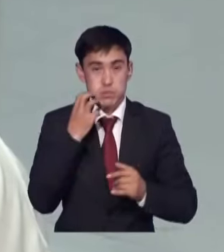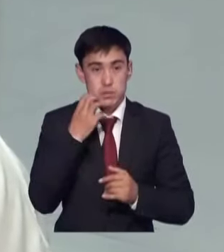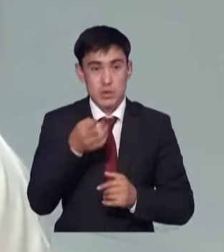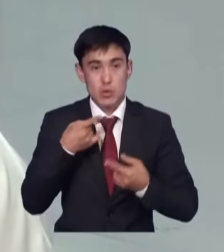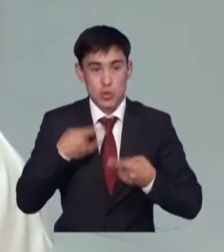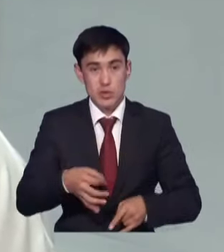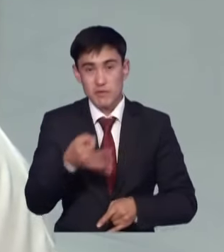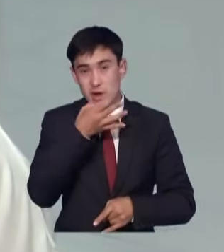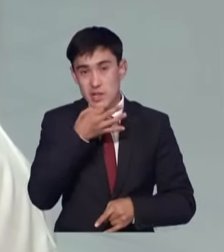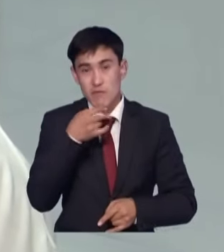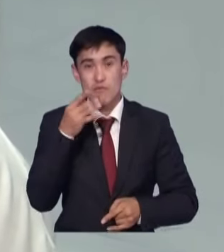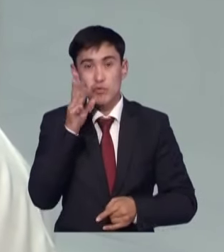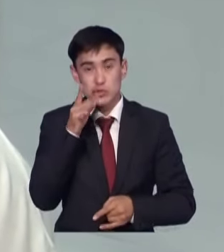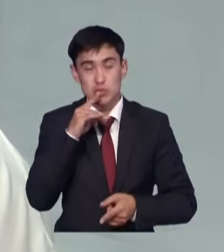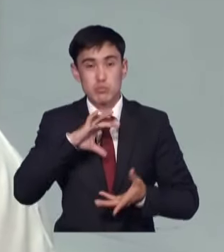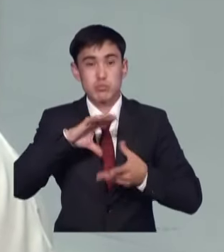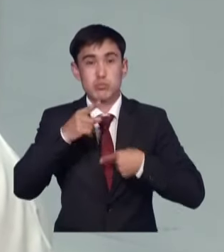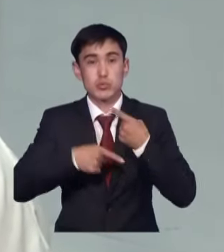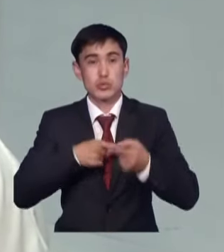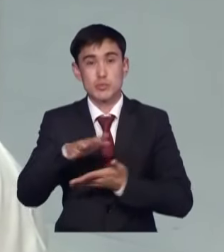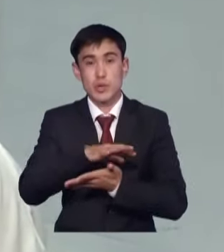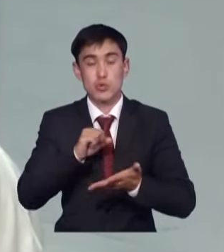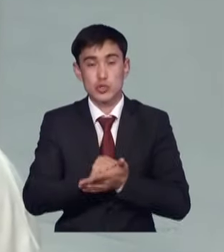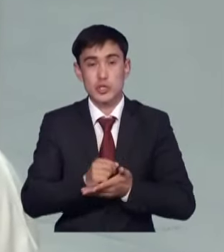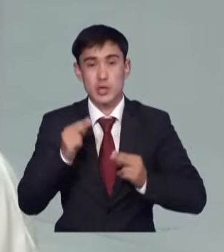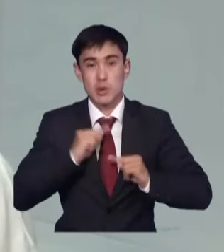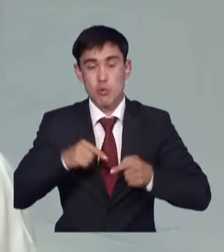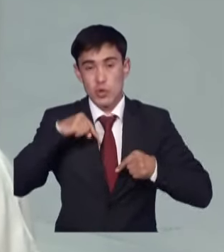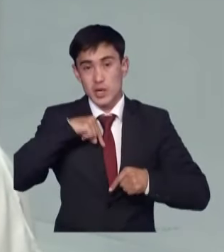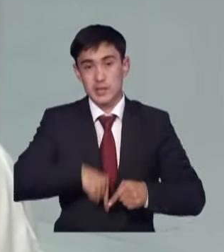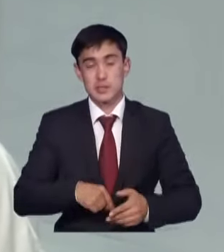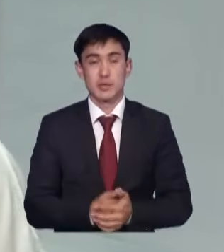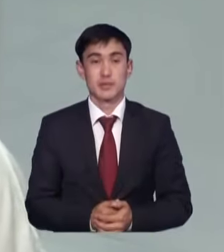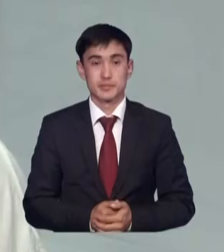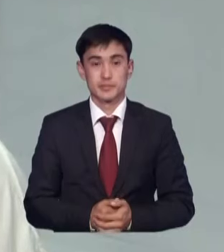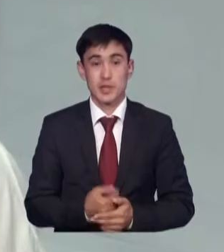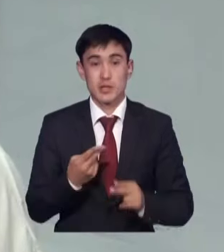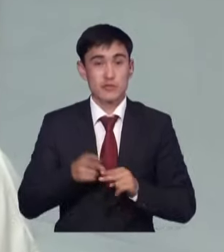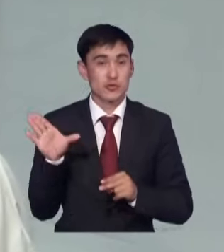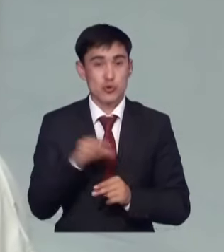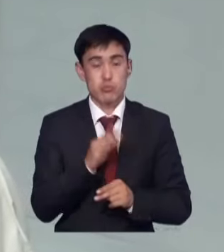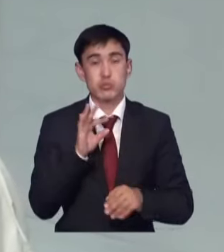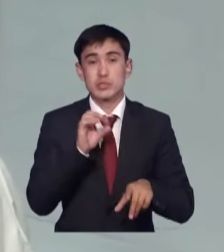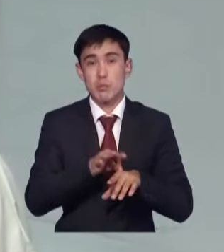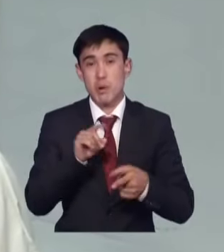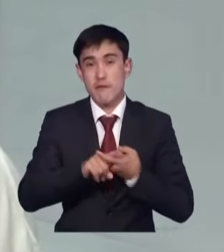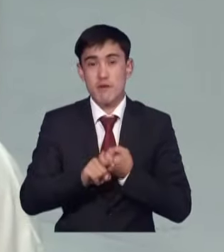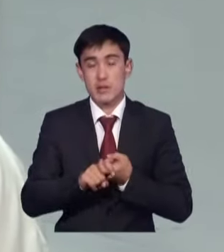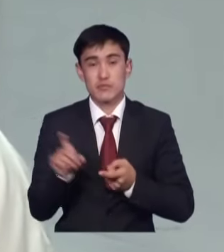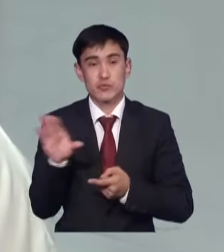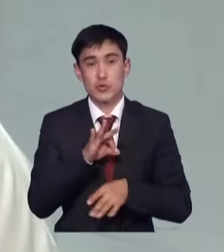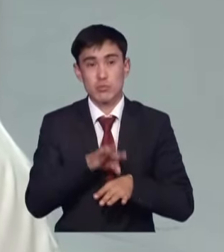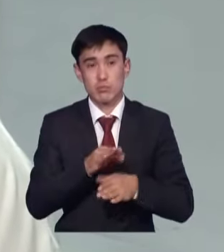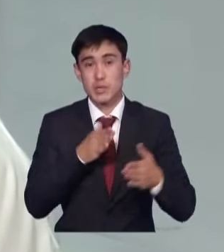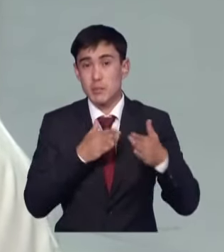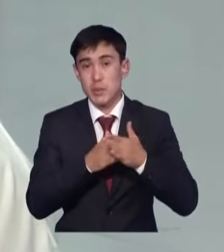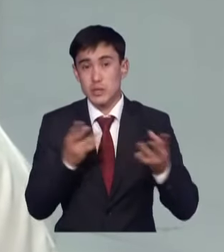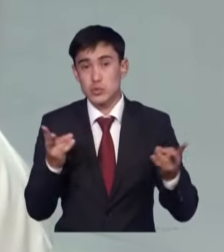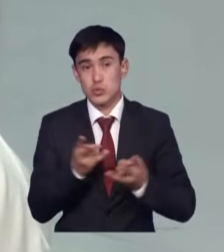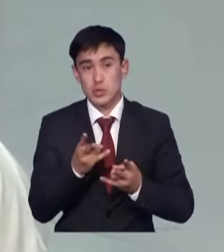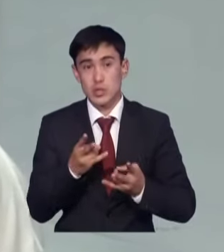возрасте, они в будущем приводят к нарушениям функции организма. И это все приводит к заболеваниям. Чтобы все это